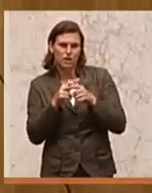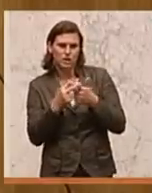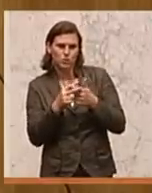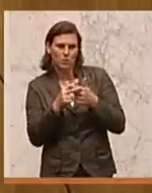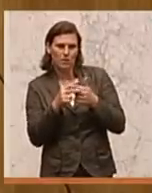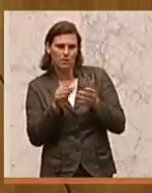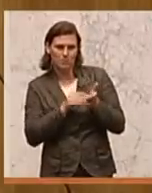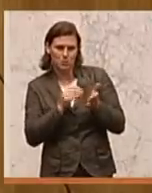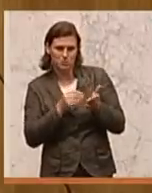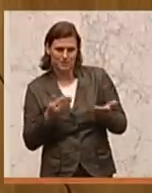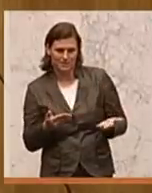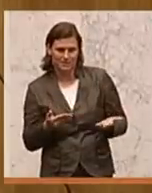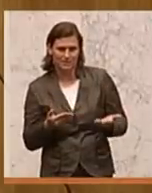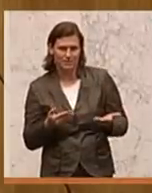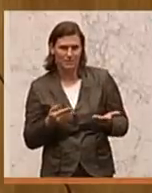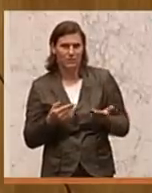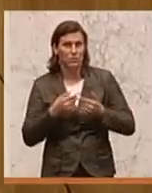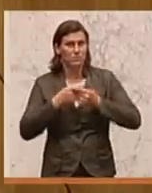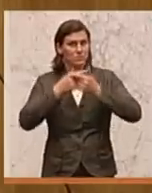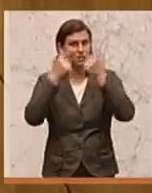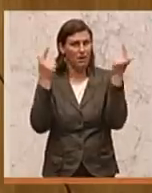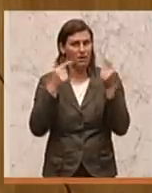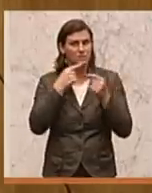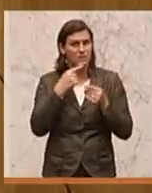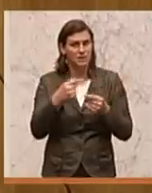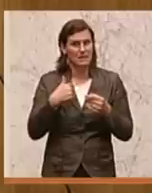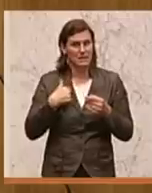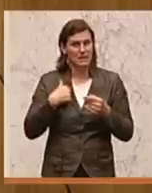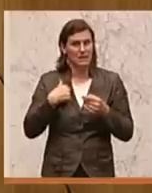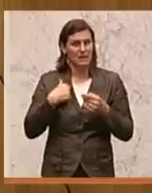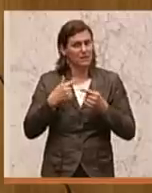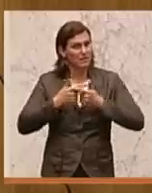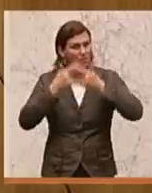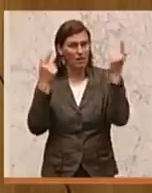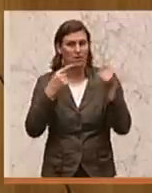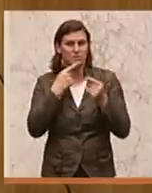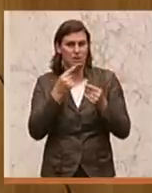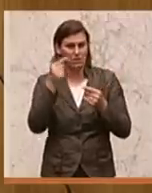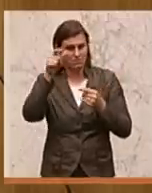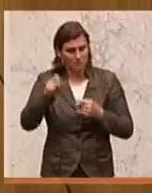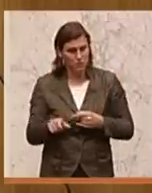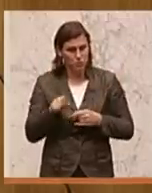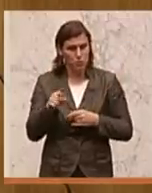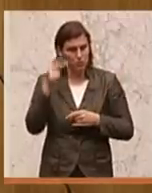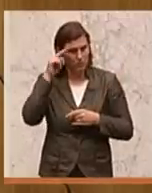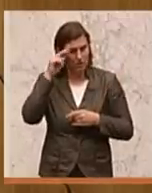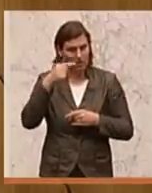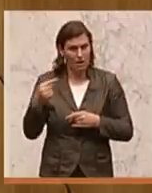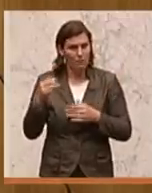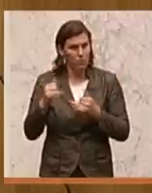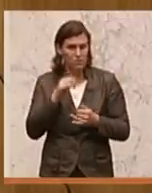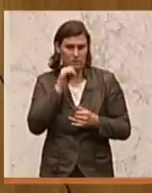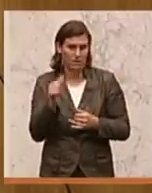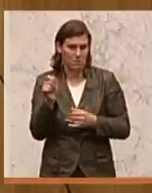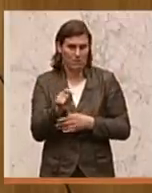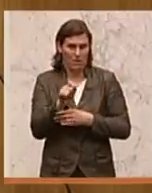wird. Ich sage Ihnen ganz klar, ich würde Martin Graf heute nicht mehr wählen. Ich würde dieselbe Vorgangsweise wählen als Clubobmann, war ich damals